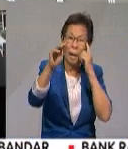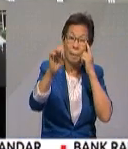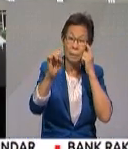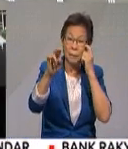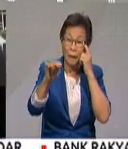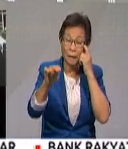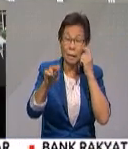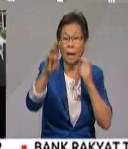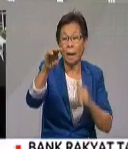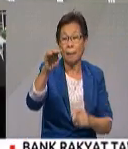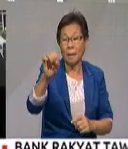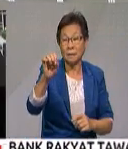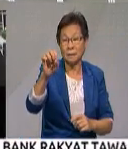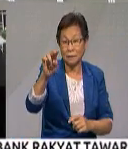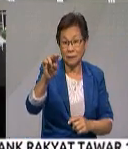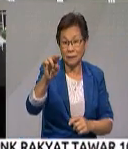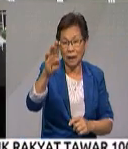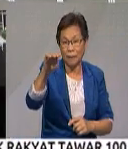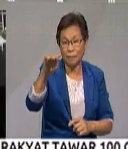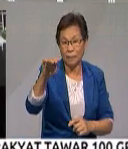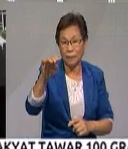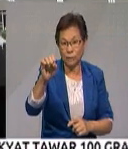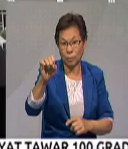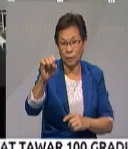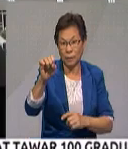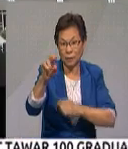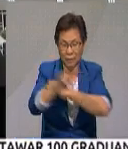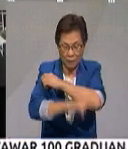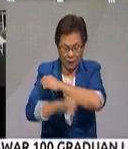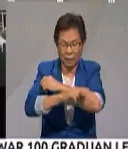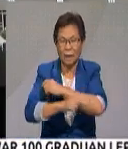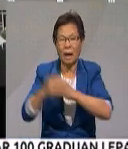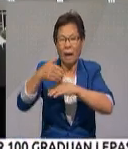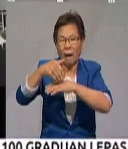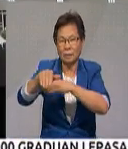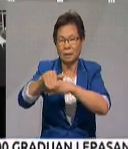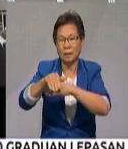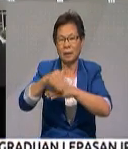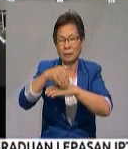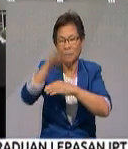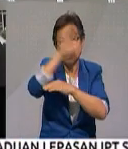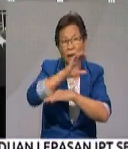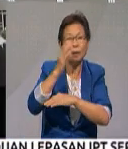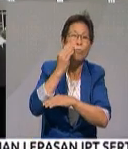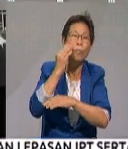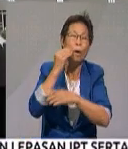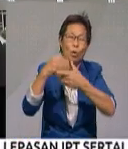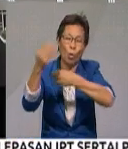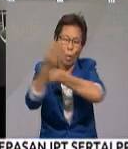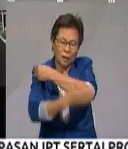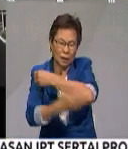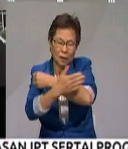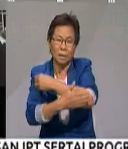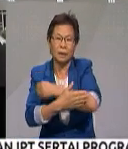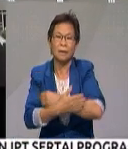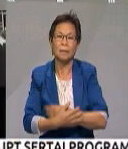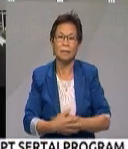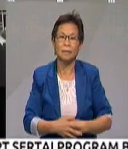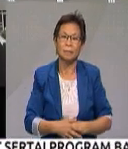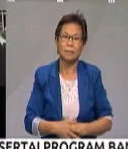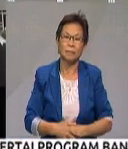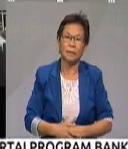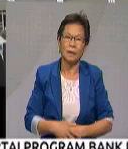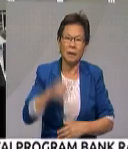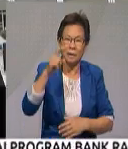pun minta kita hantar bootcamp apa ataupun mencari pengalaman di luar negeri lagi lah.